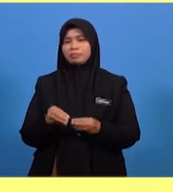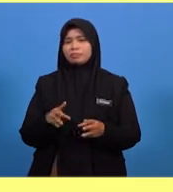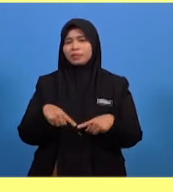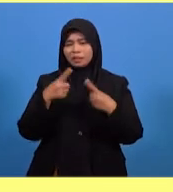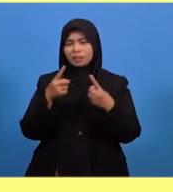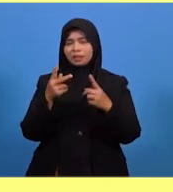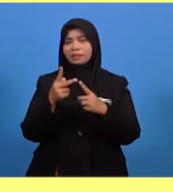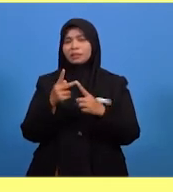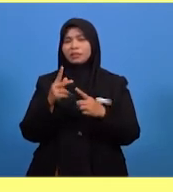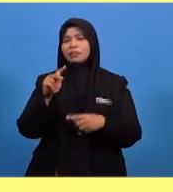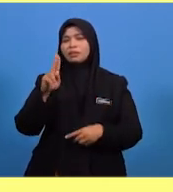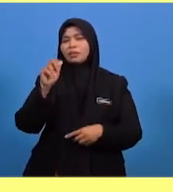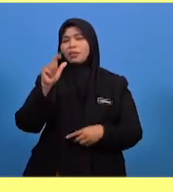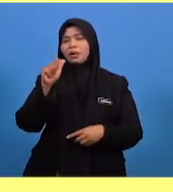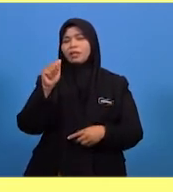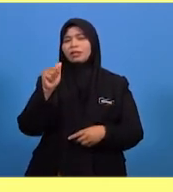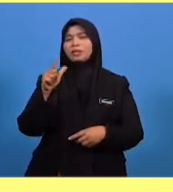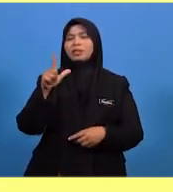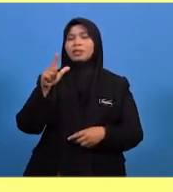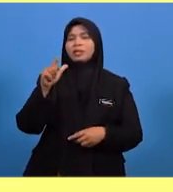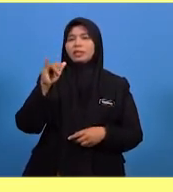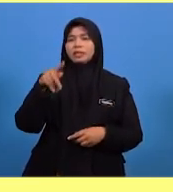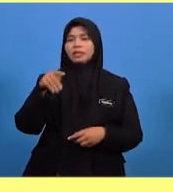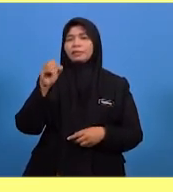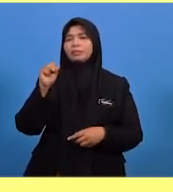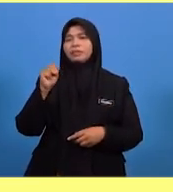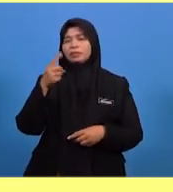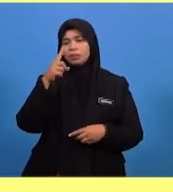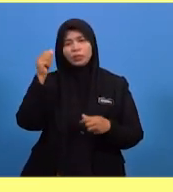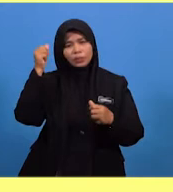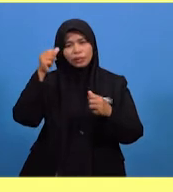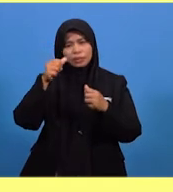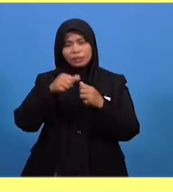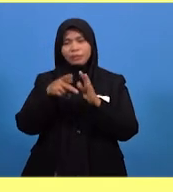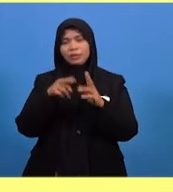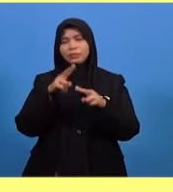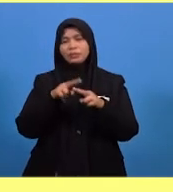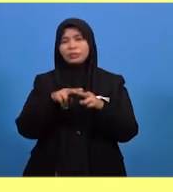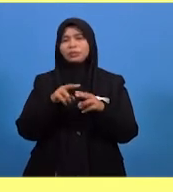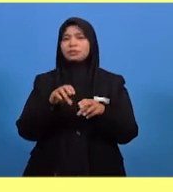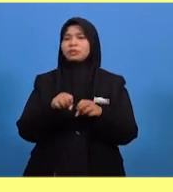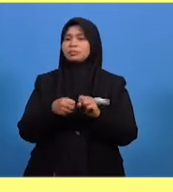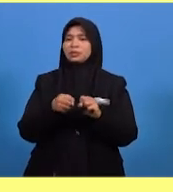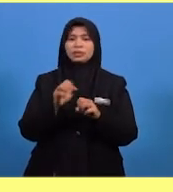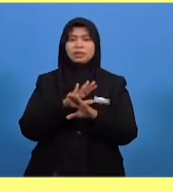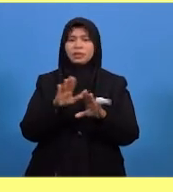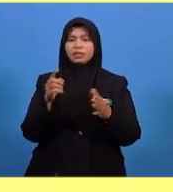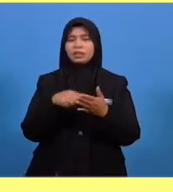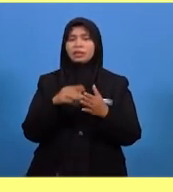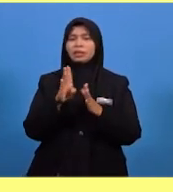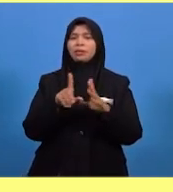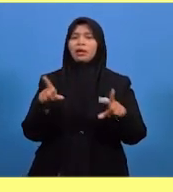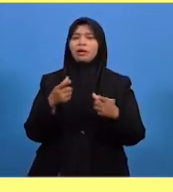Kuala flash untuk mengingatkan penduduk agar tidak lagi berlaku